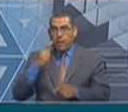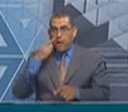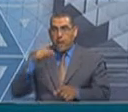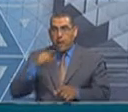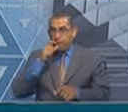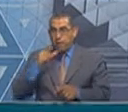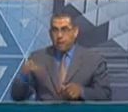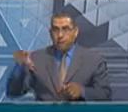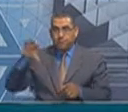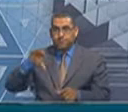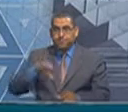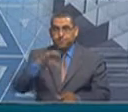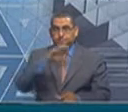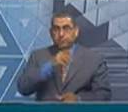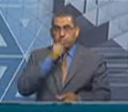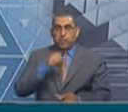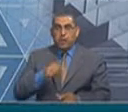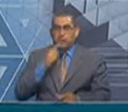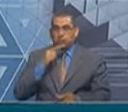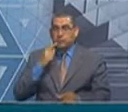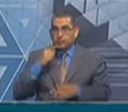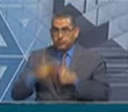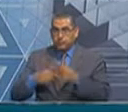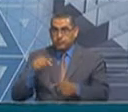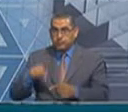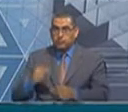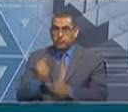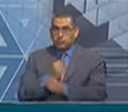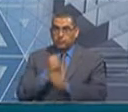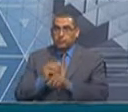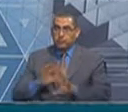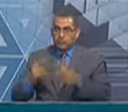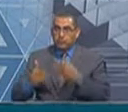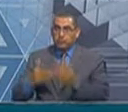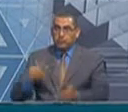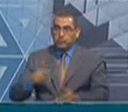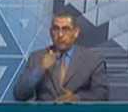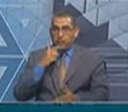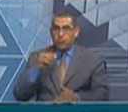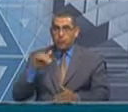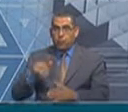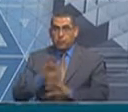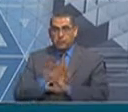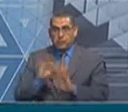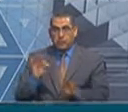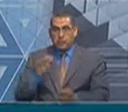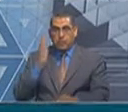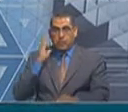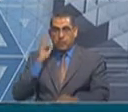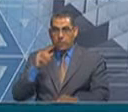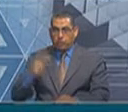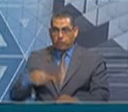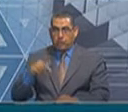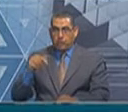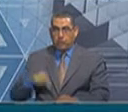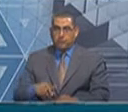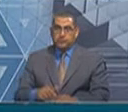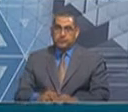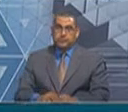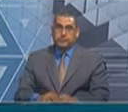في المرحلة الثانية. يعني تلك المرحلة يتم الآن أيضا البدء في أعمال التنفيذ بها، ومنها المقرر أيضا الانتهاء منها في أوقات